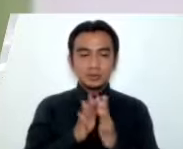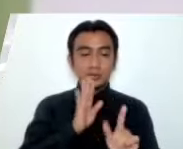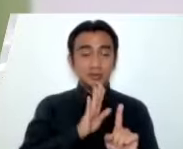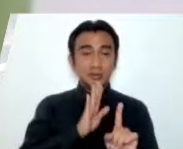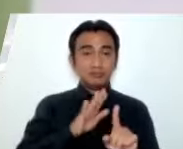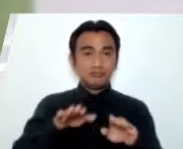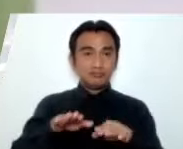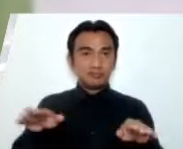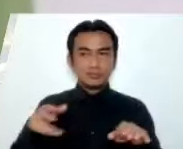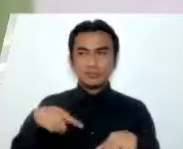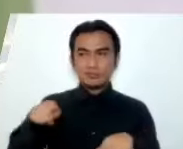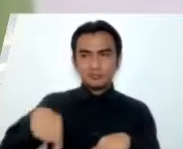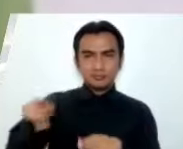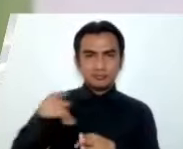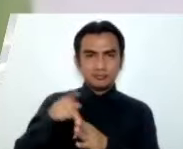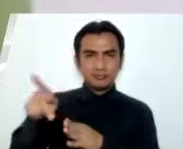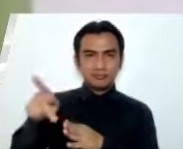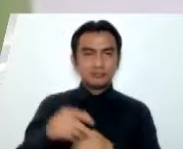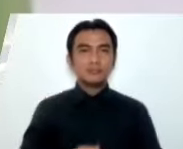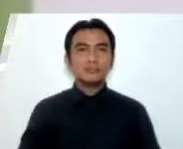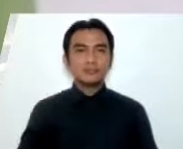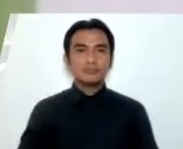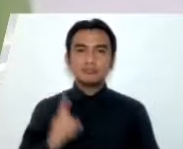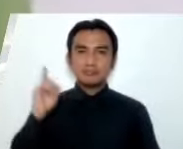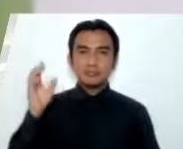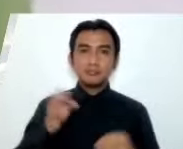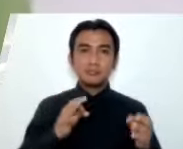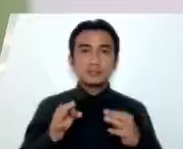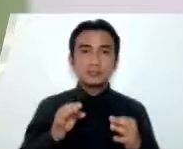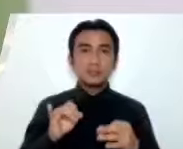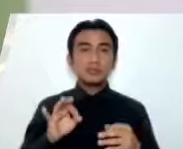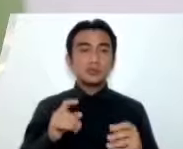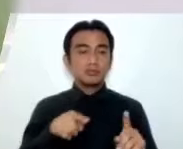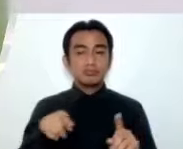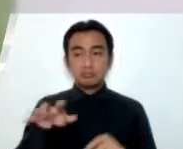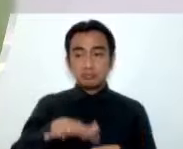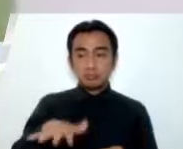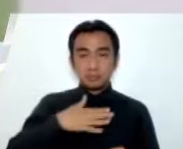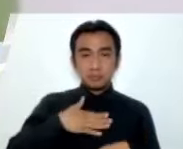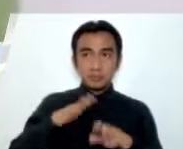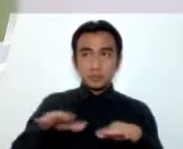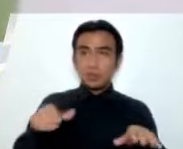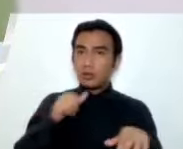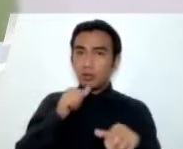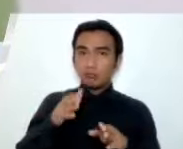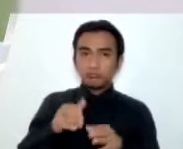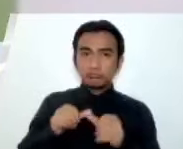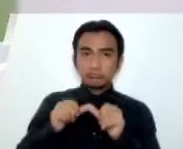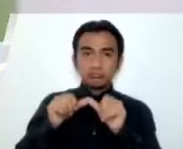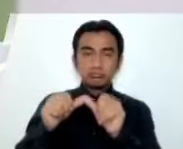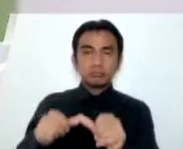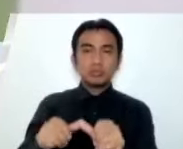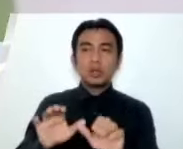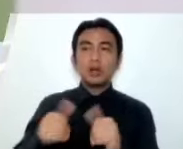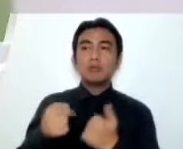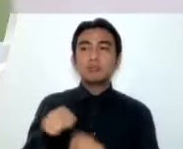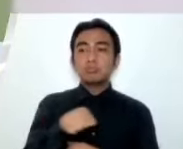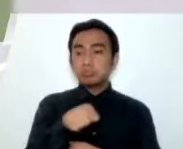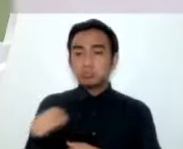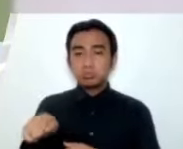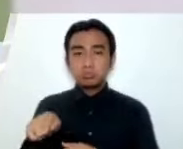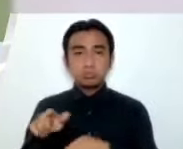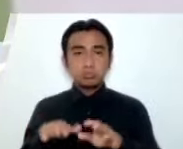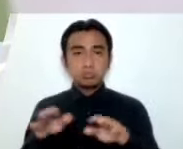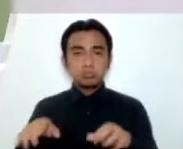kung hindi nila ipagpatuloy na yan, paano nila sasabihin sa kanilang mga anak na ipagpatuloy niyo